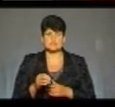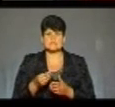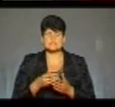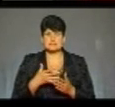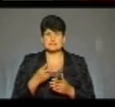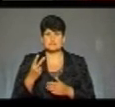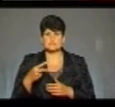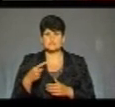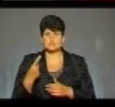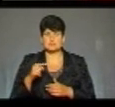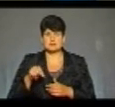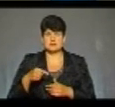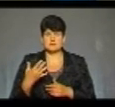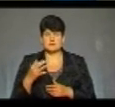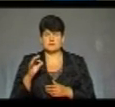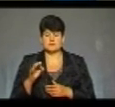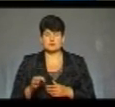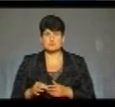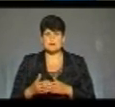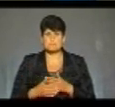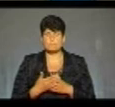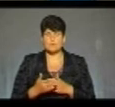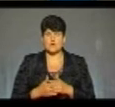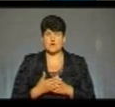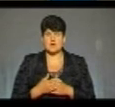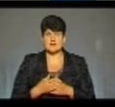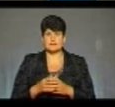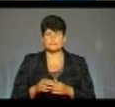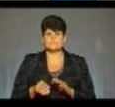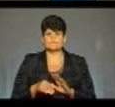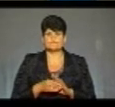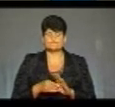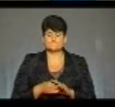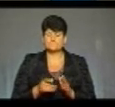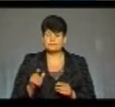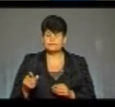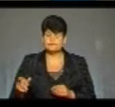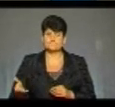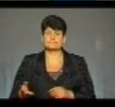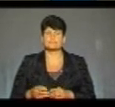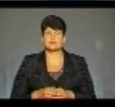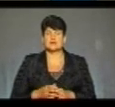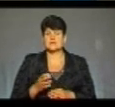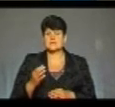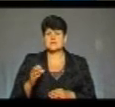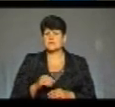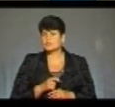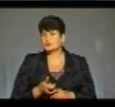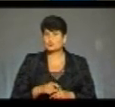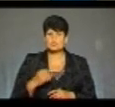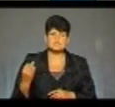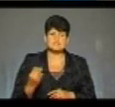і 21,5% покарання корупціонерів. І найцікавіше – це очікування